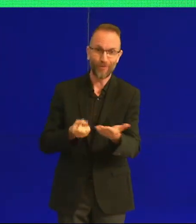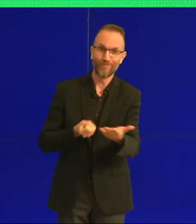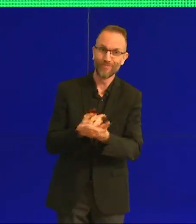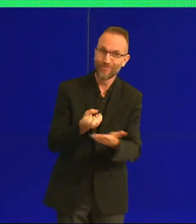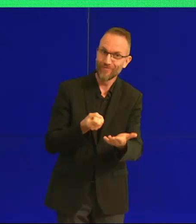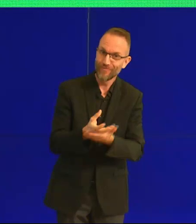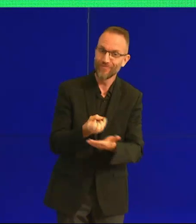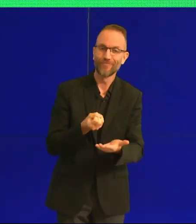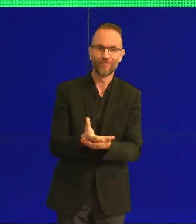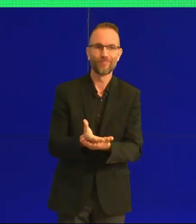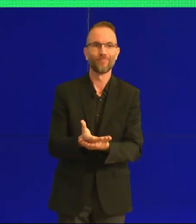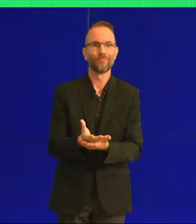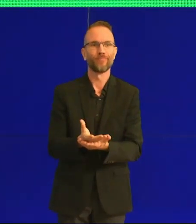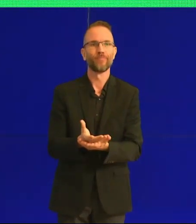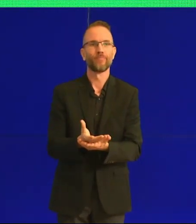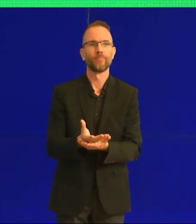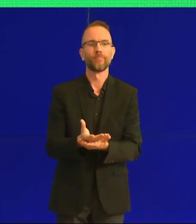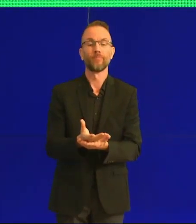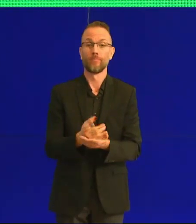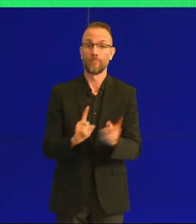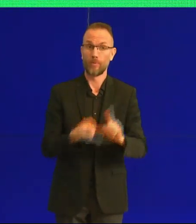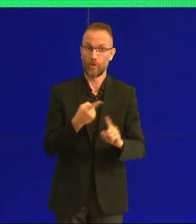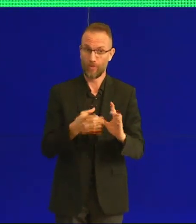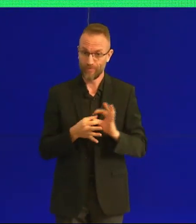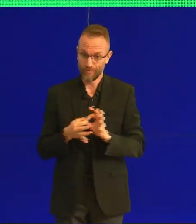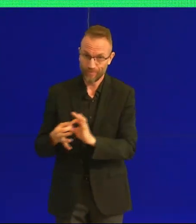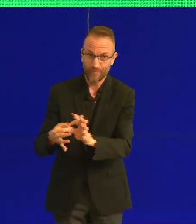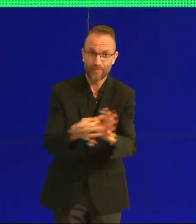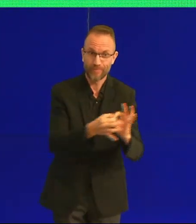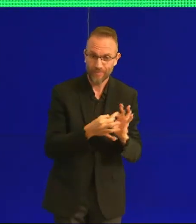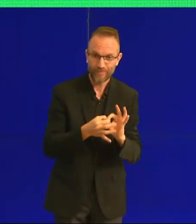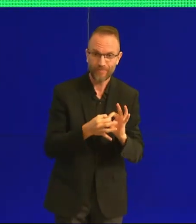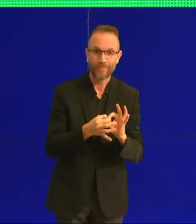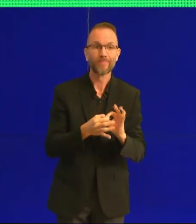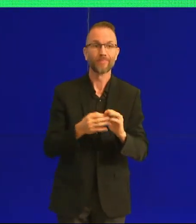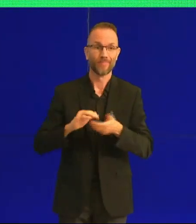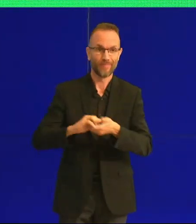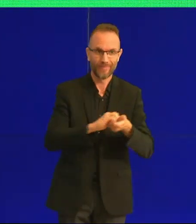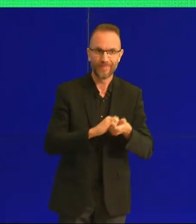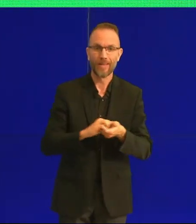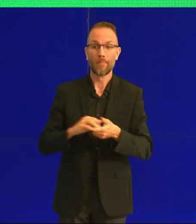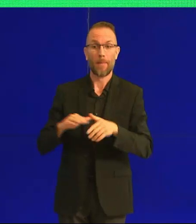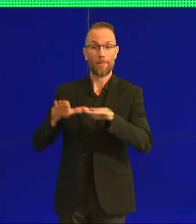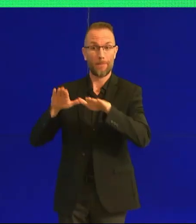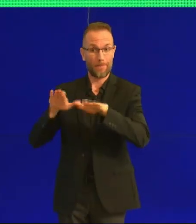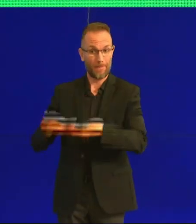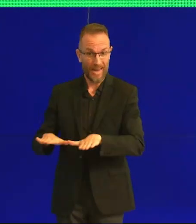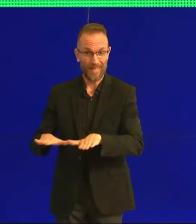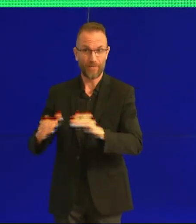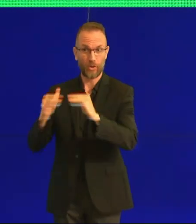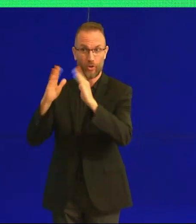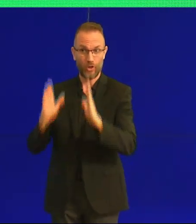bref du ce2 et solidarité paul hodes blaise orenbourg yourself and moral car dieu